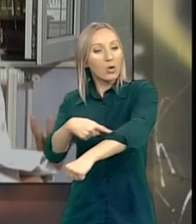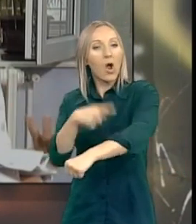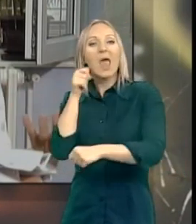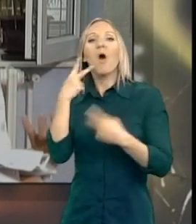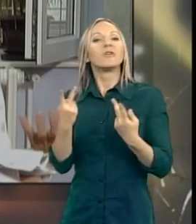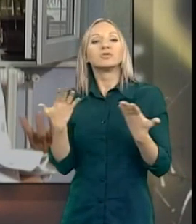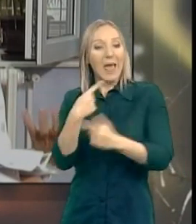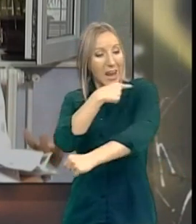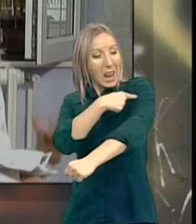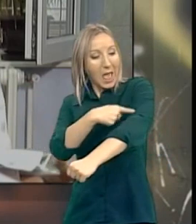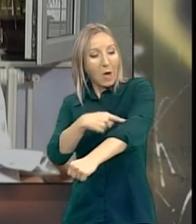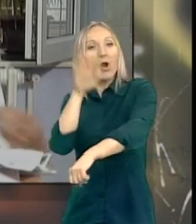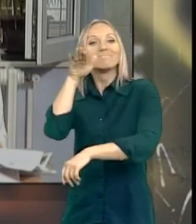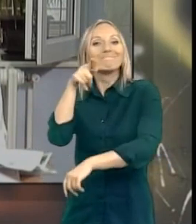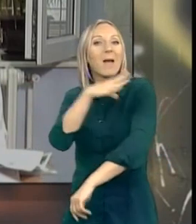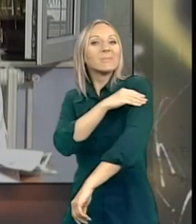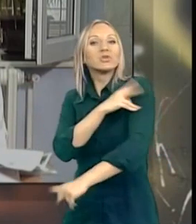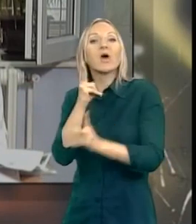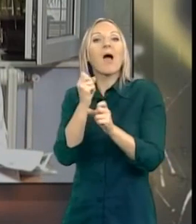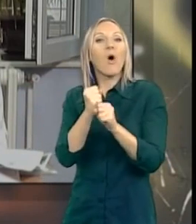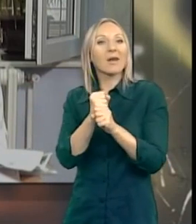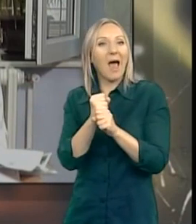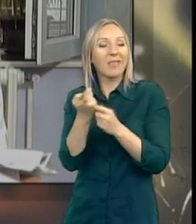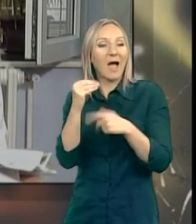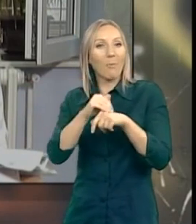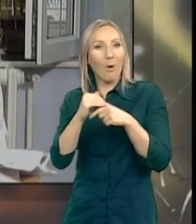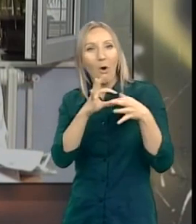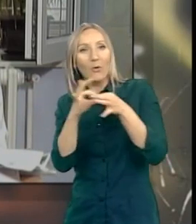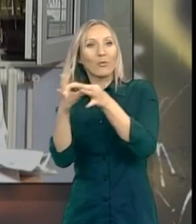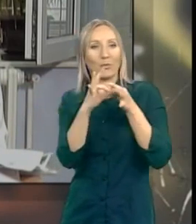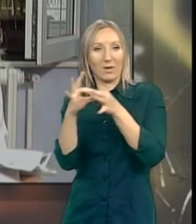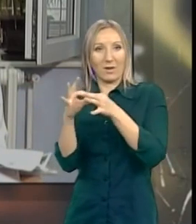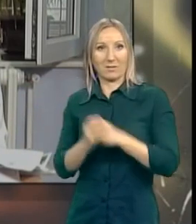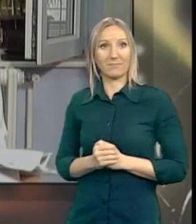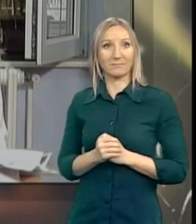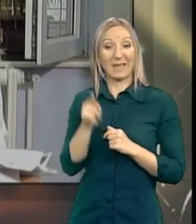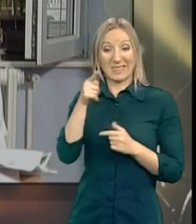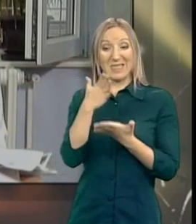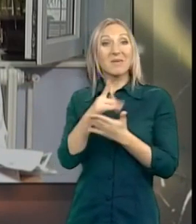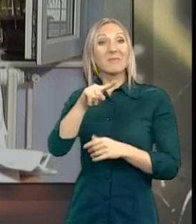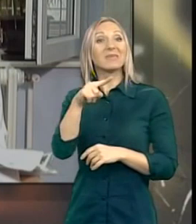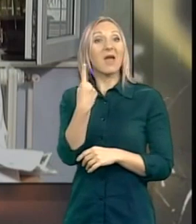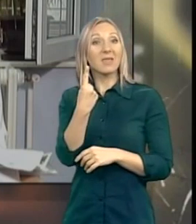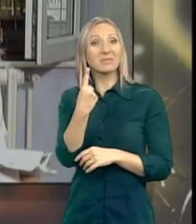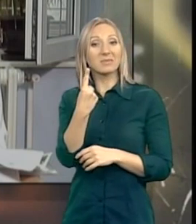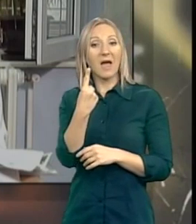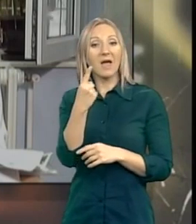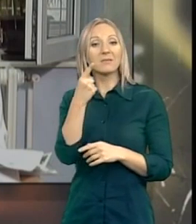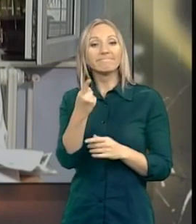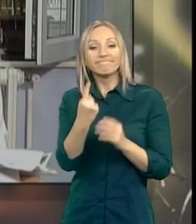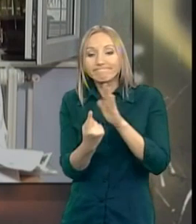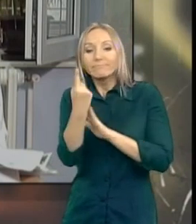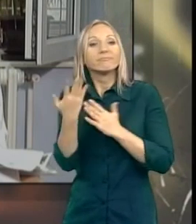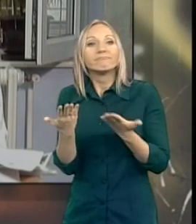poruku mišićima kako da rade. I taj tip 1, on se ispoljava već u periodu od